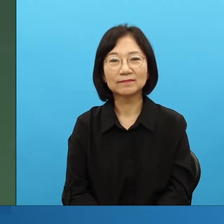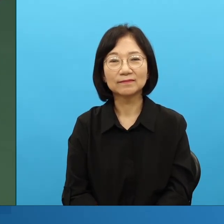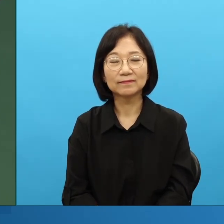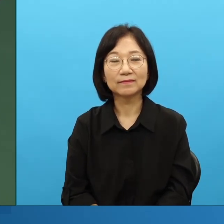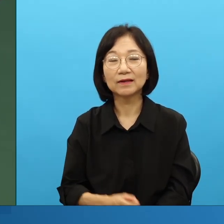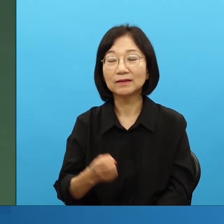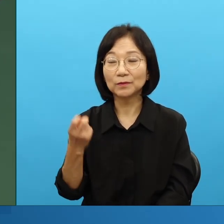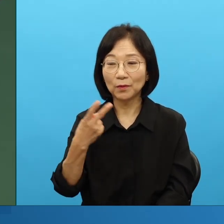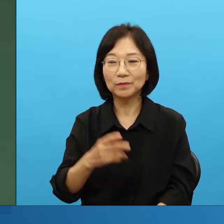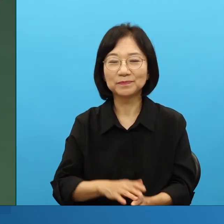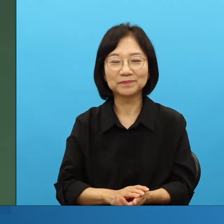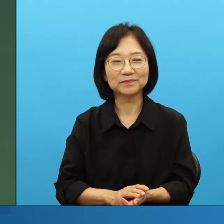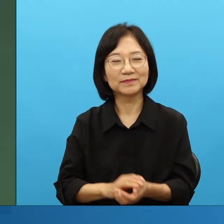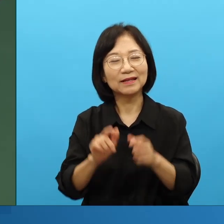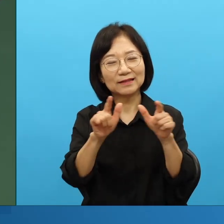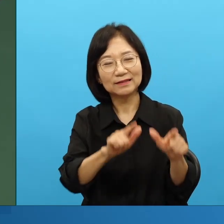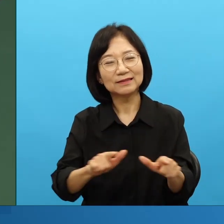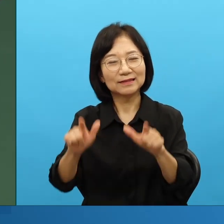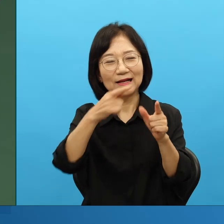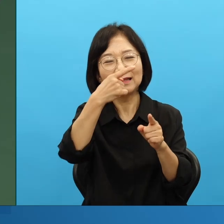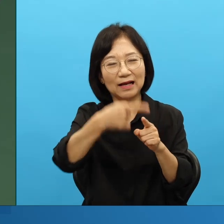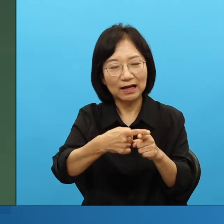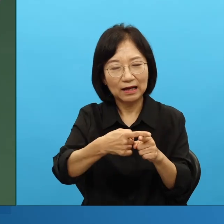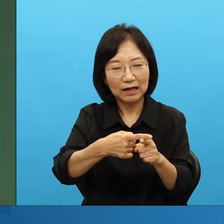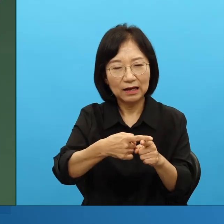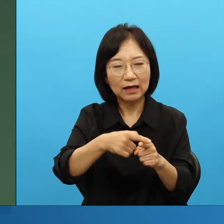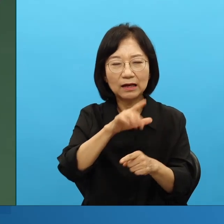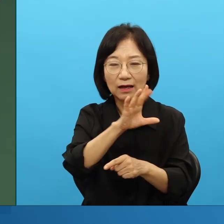살아가는 중에 병도 걸릴 수가 있죠.